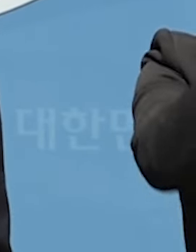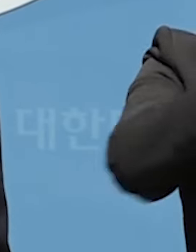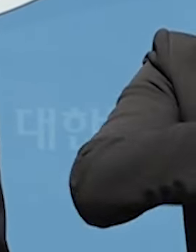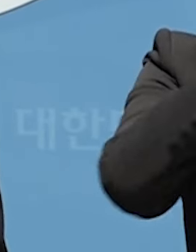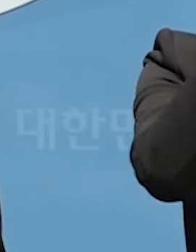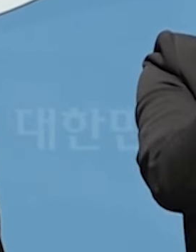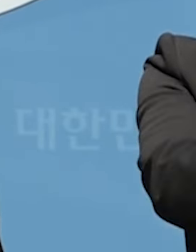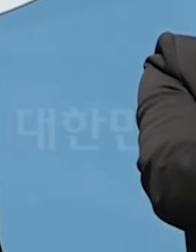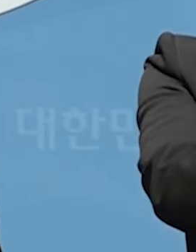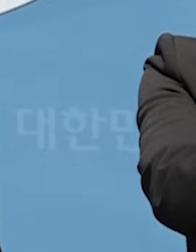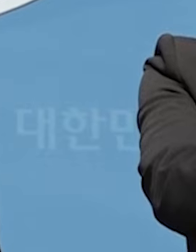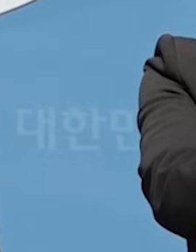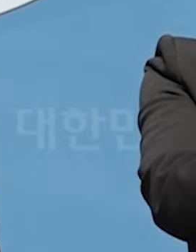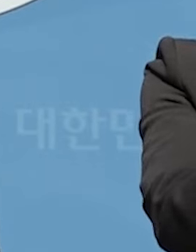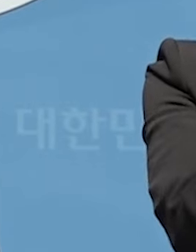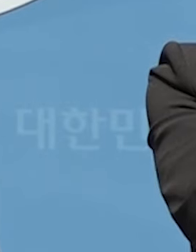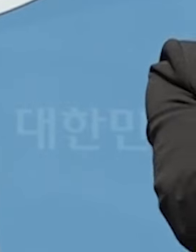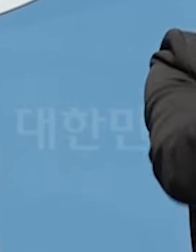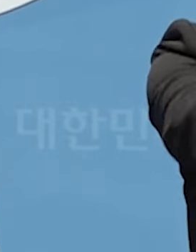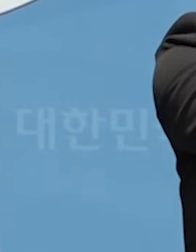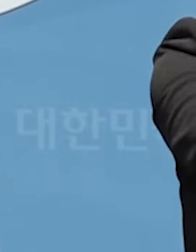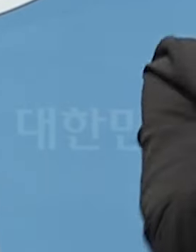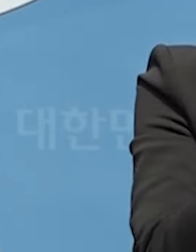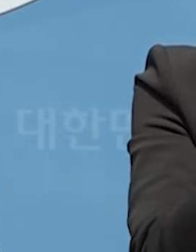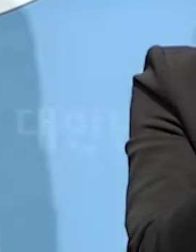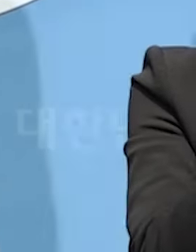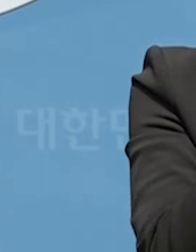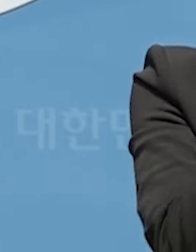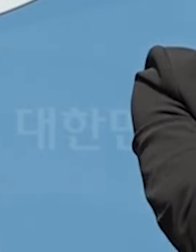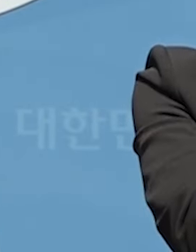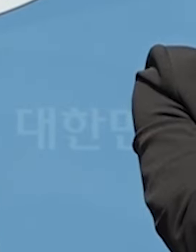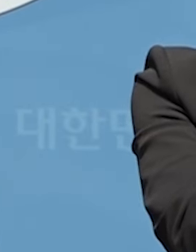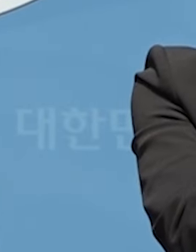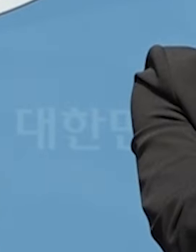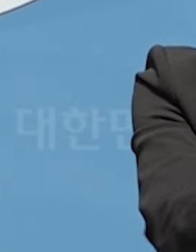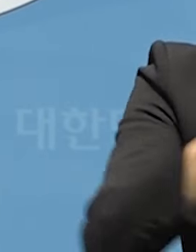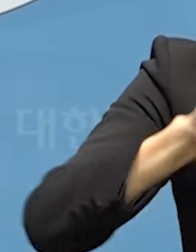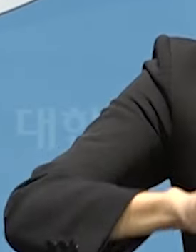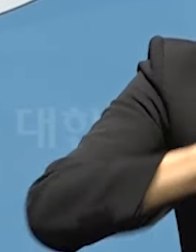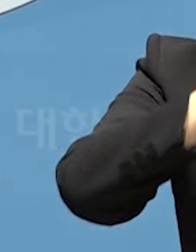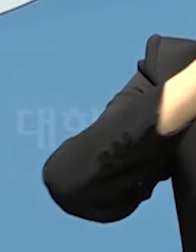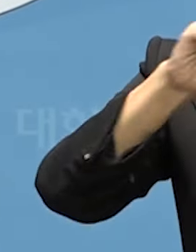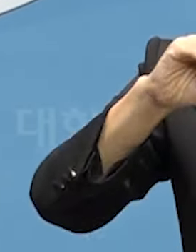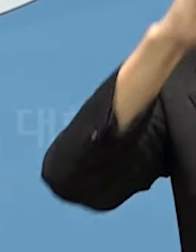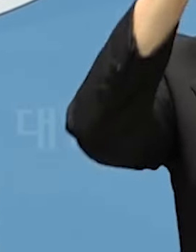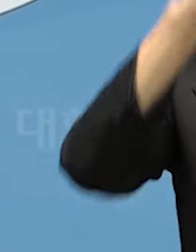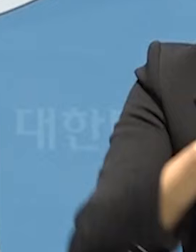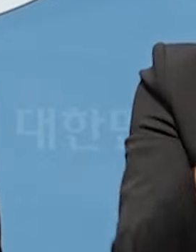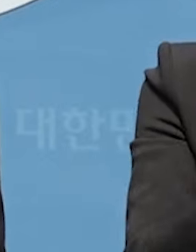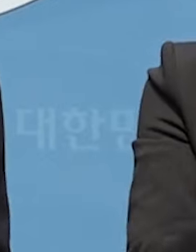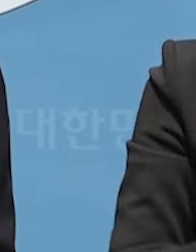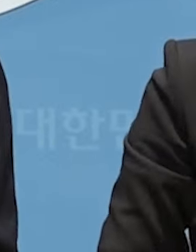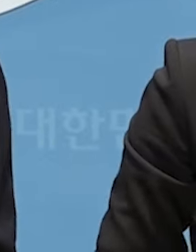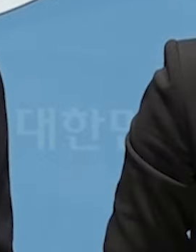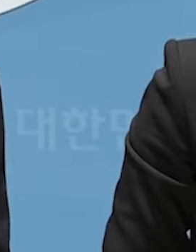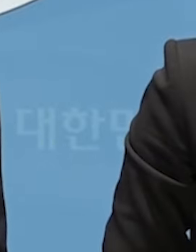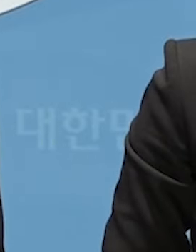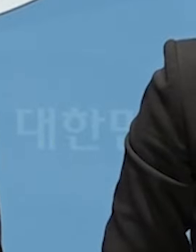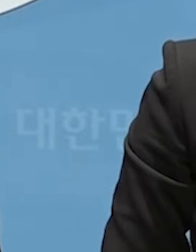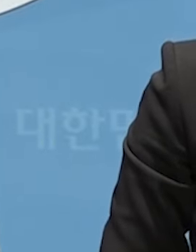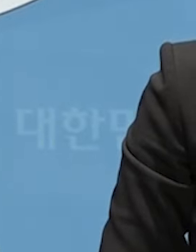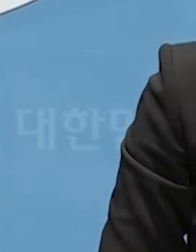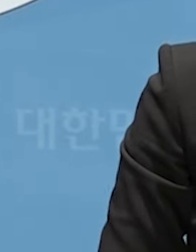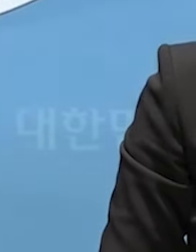조건으로 매매 예약금을 요구하거나 수수하는 행위를 금지하는 내용을 담고 있습니다 이는